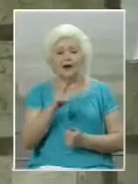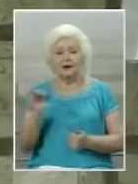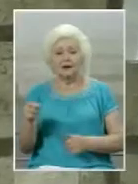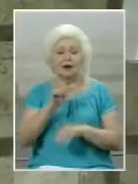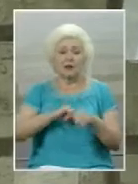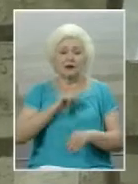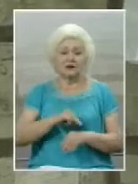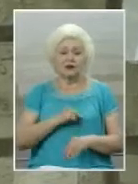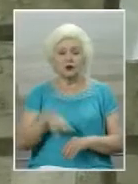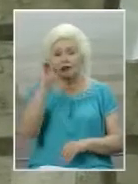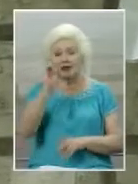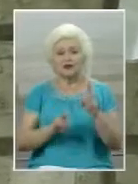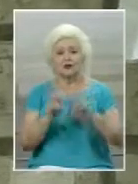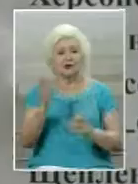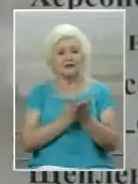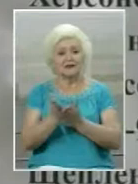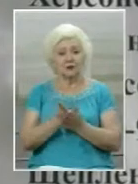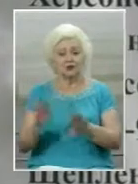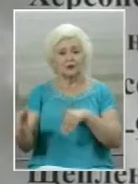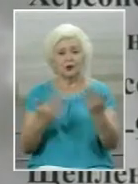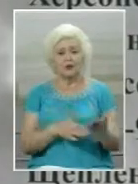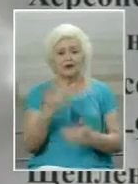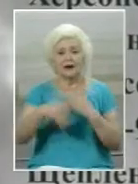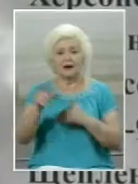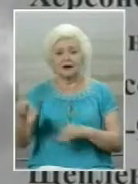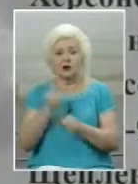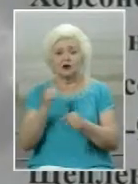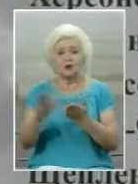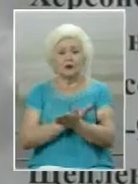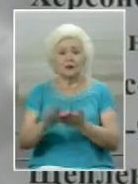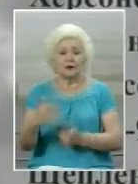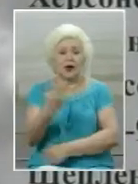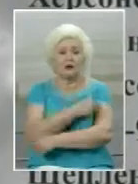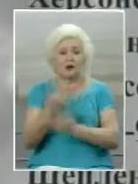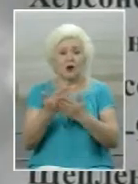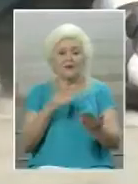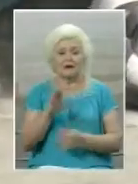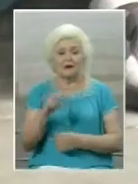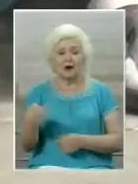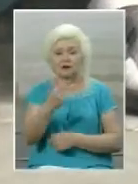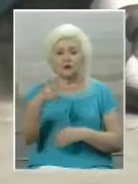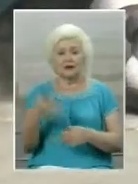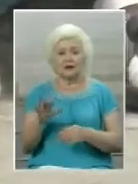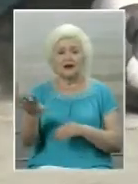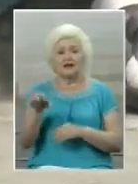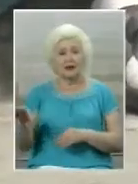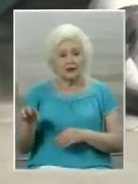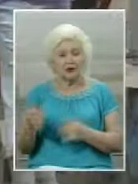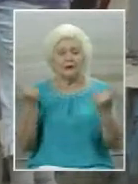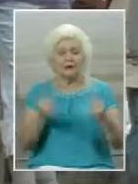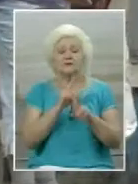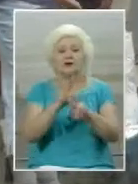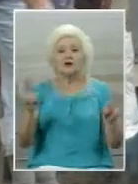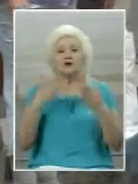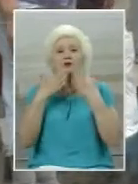працівники Держпродспоживслужби пропонували херсонцям зробити безплатно щеплення від сказу їх тваринам. На сьогодні ніхто